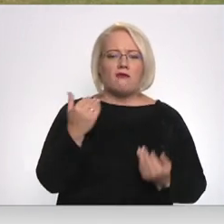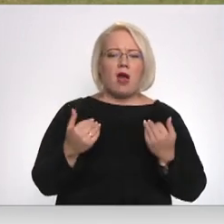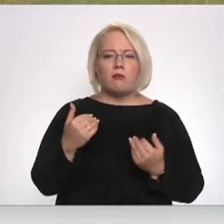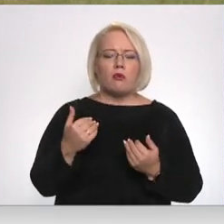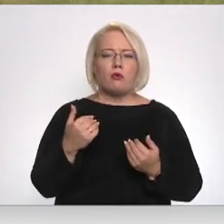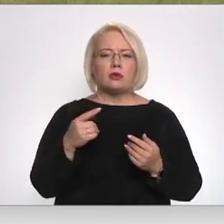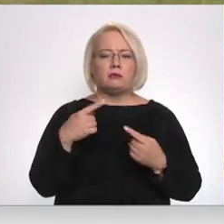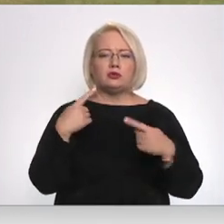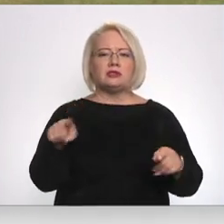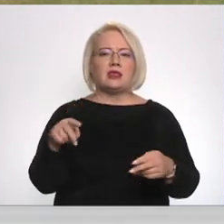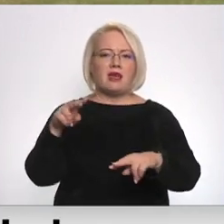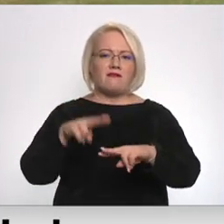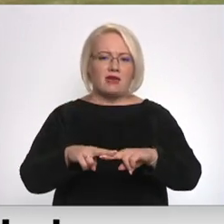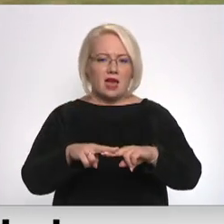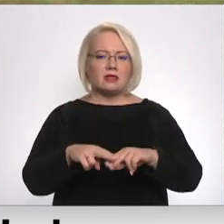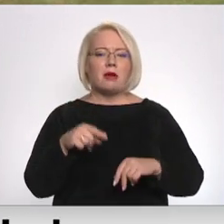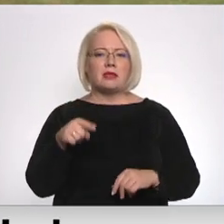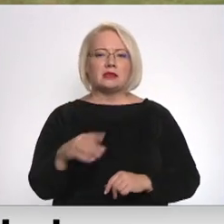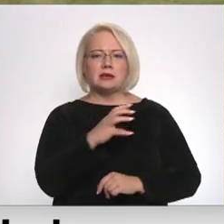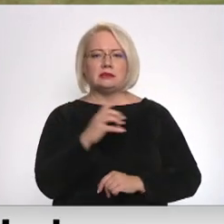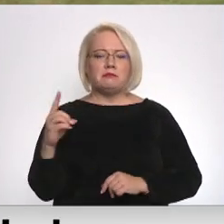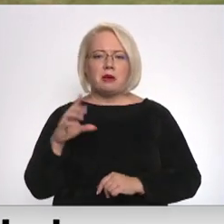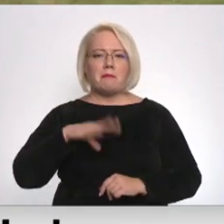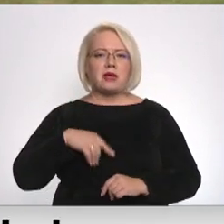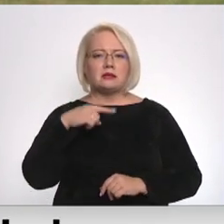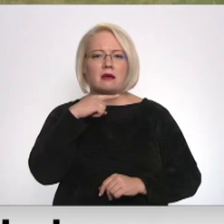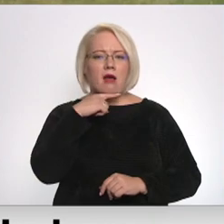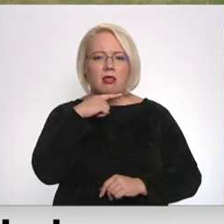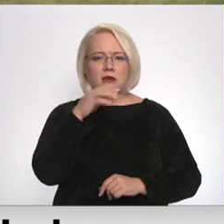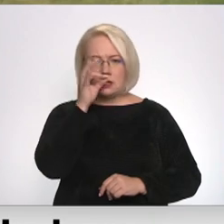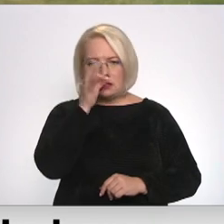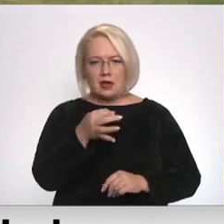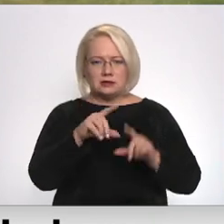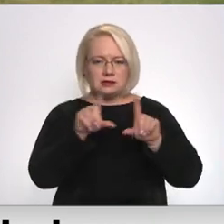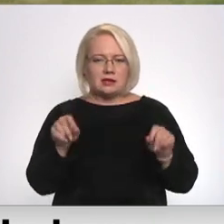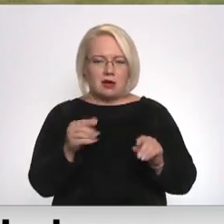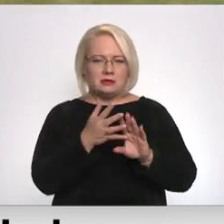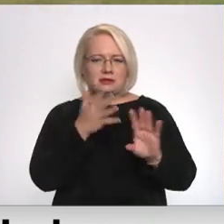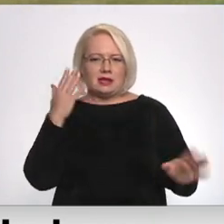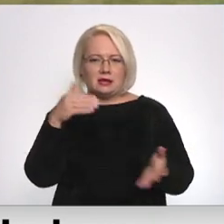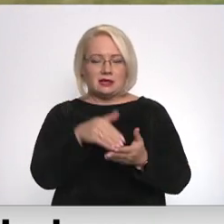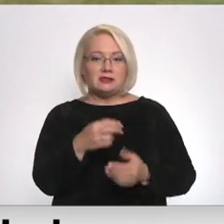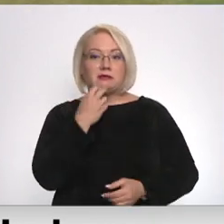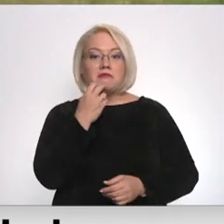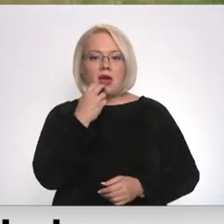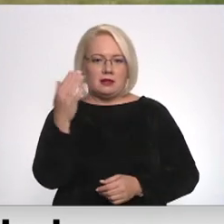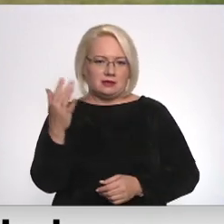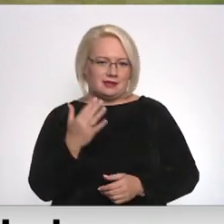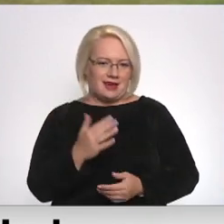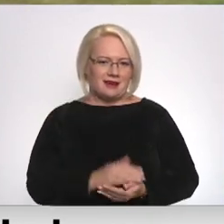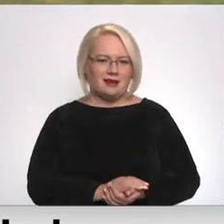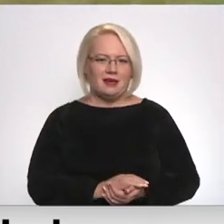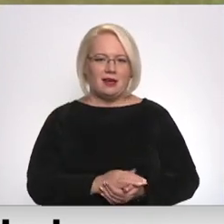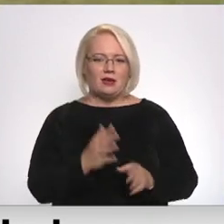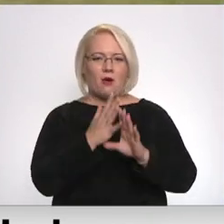ceļam trāpīsies, bet tas ir tieši tā kā padomu laikos pēc gaļas, pēc desām mēs stāvējam. Tas ir smiekls nāk, nu, lai es